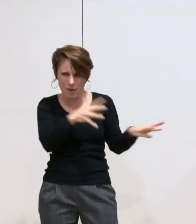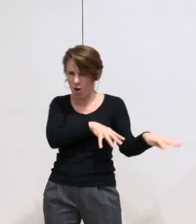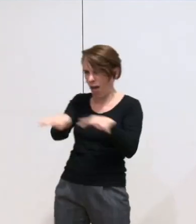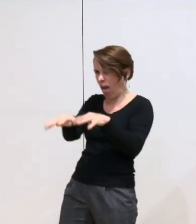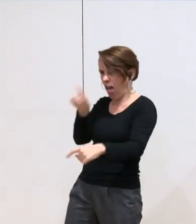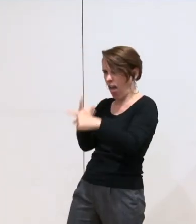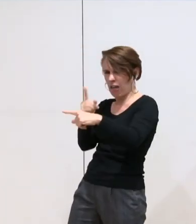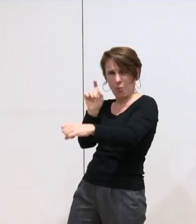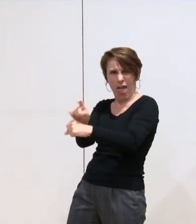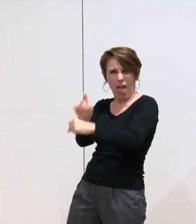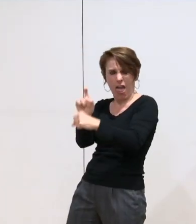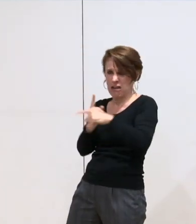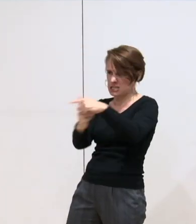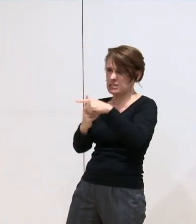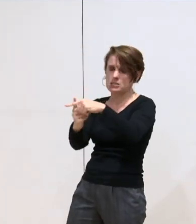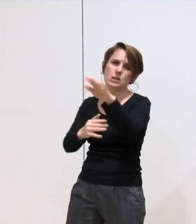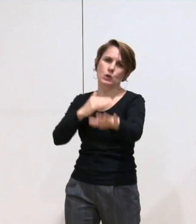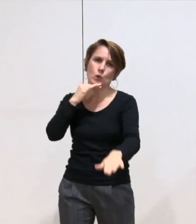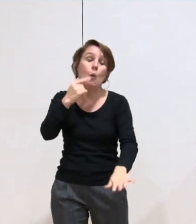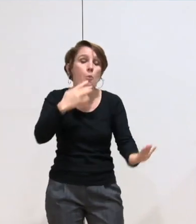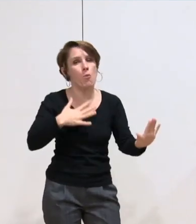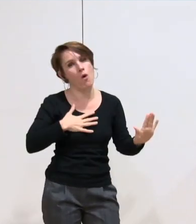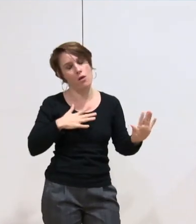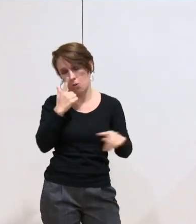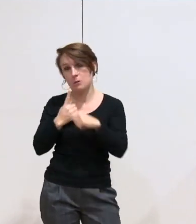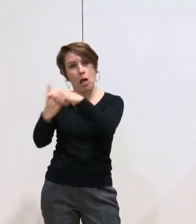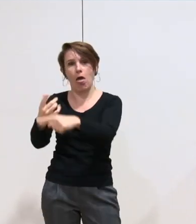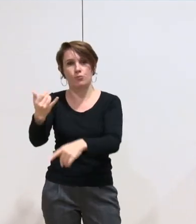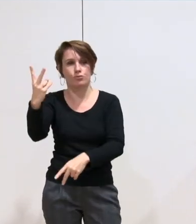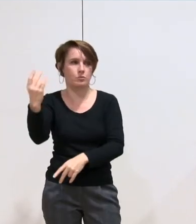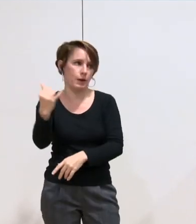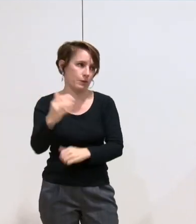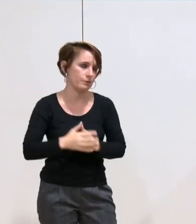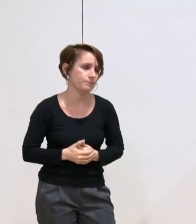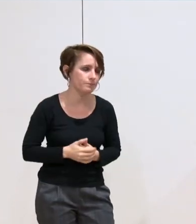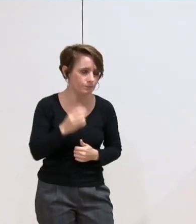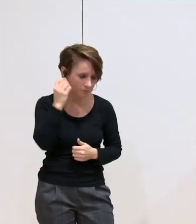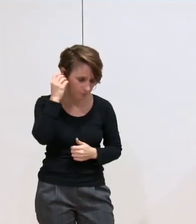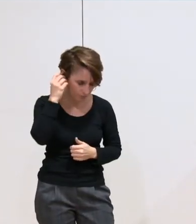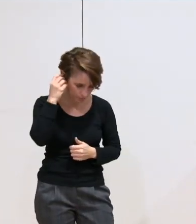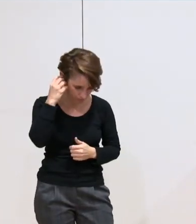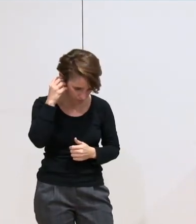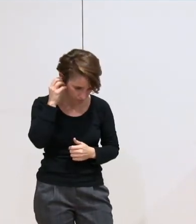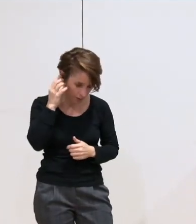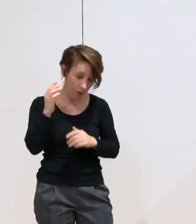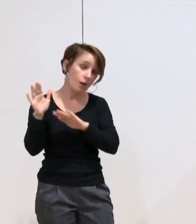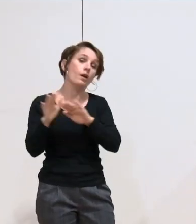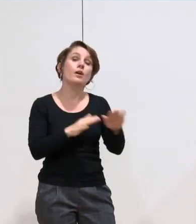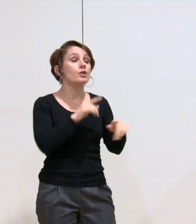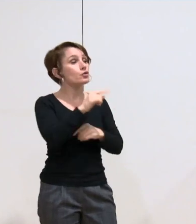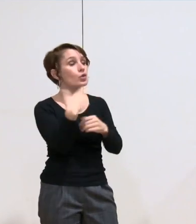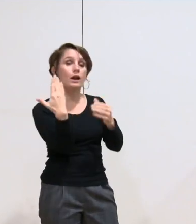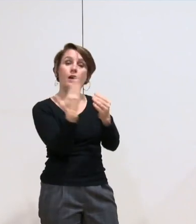excessive. Enfin, moi, j'en viendrai effectivement à cette infographie que vous nous avez présentée, Madame Olmos. J'ai compté qu'il y avait quand même